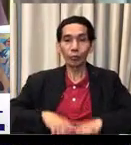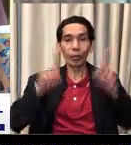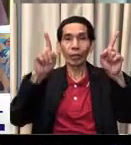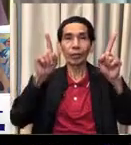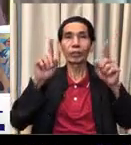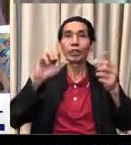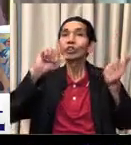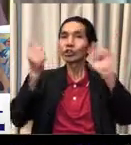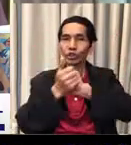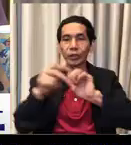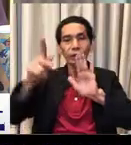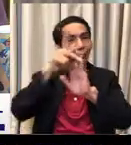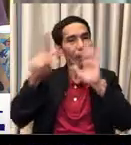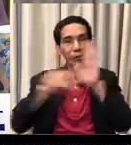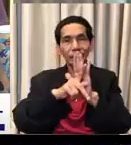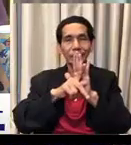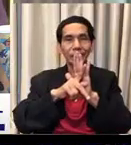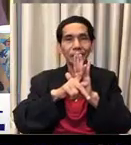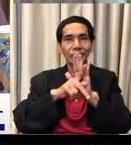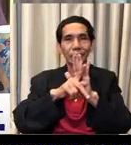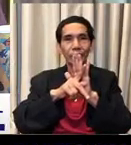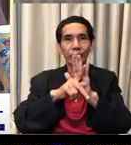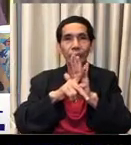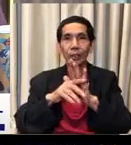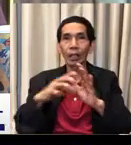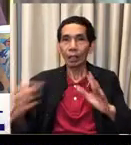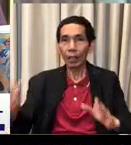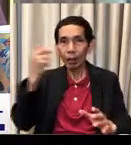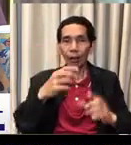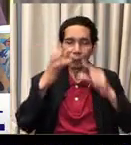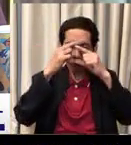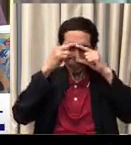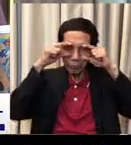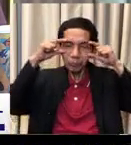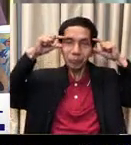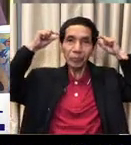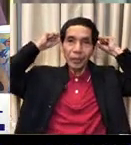Oh, change the policy. At lagyan mo ng piring ang mga mata.